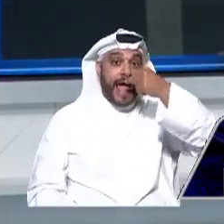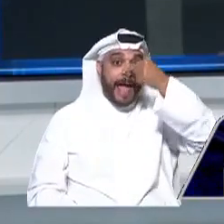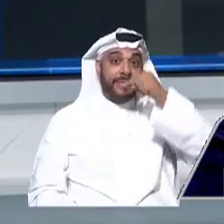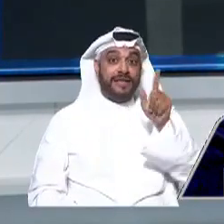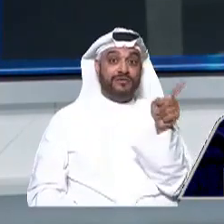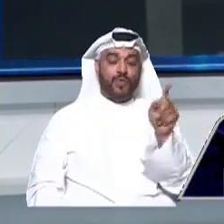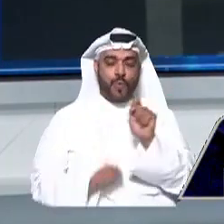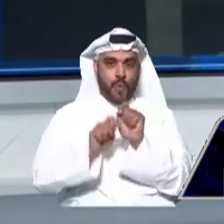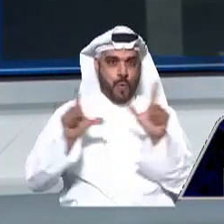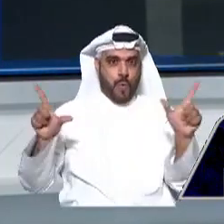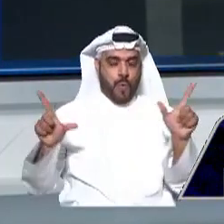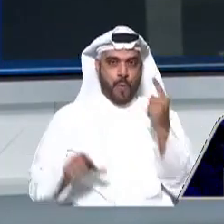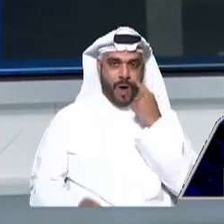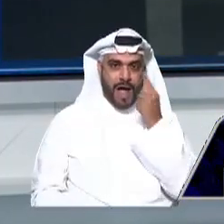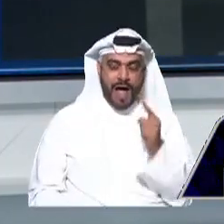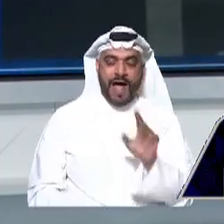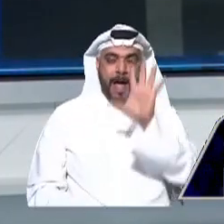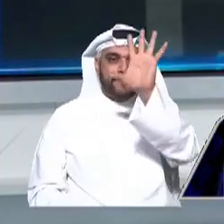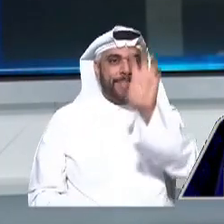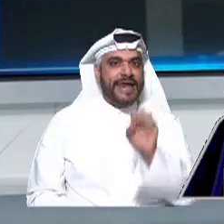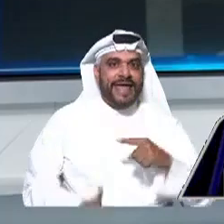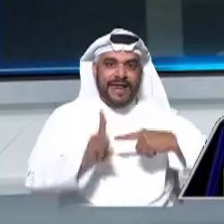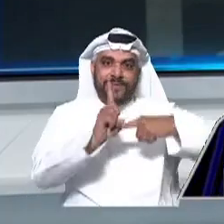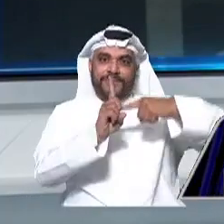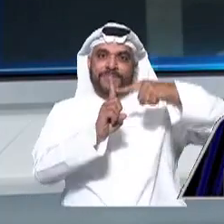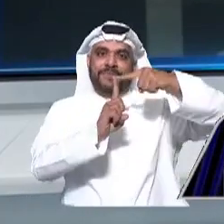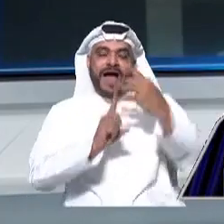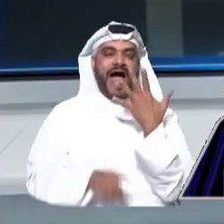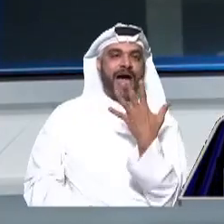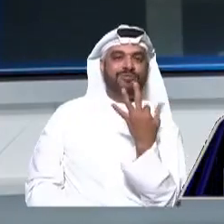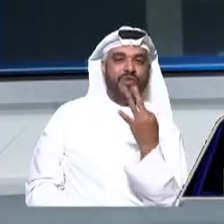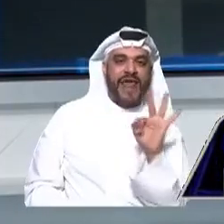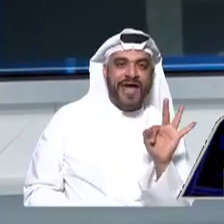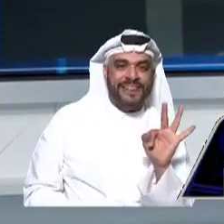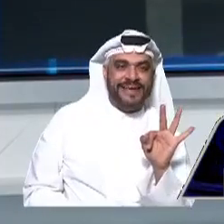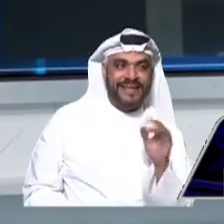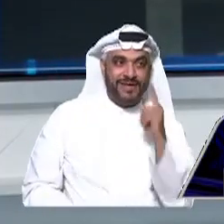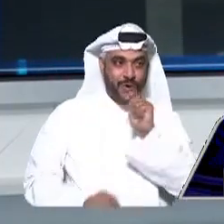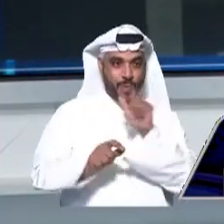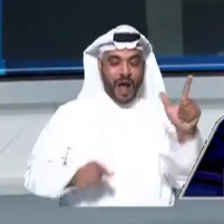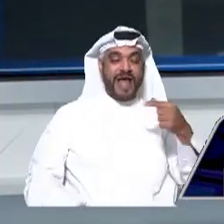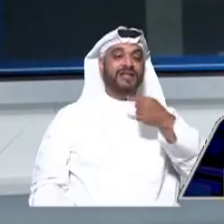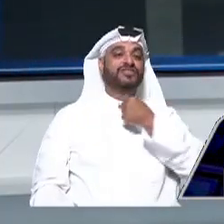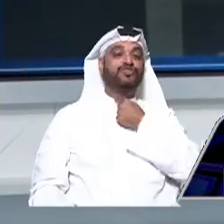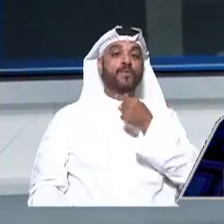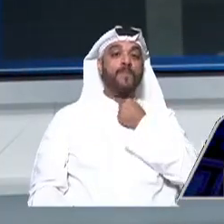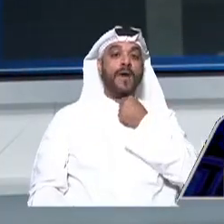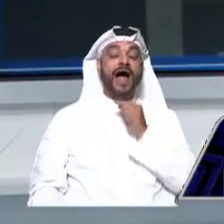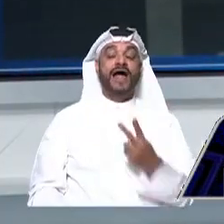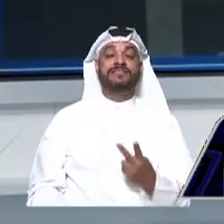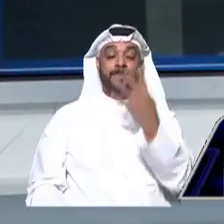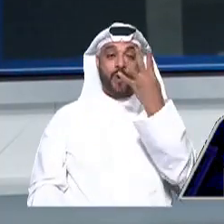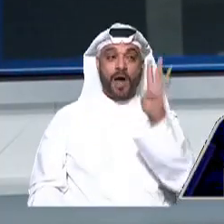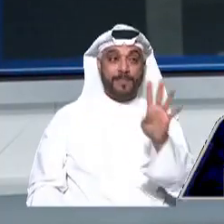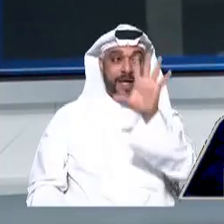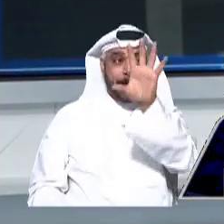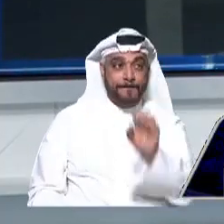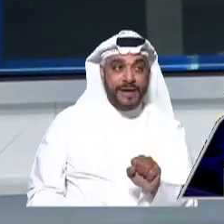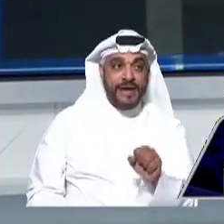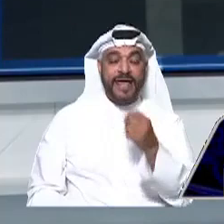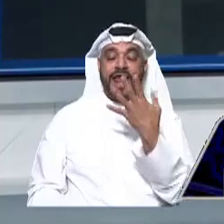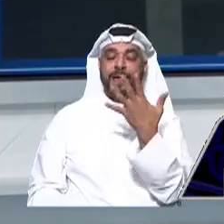درجة مئوية لأدنى حرارة، ورياح جنوبية إلى جنوبية شرقية تراوح سرعتها ما بين 8 إلى 28 كيلومتر بالساعة.